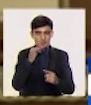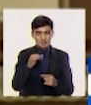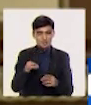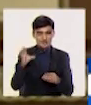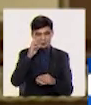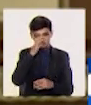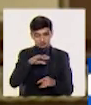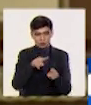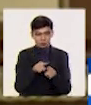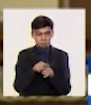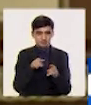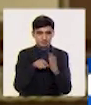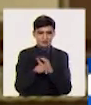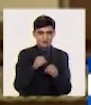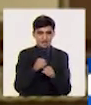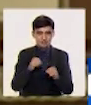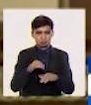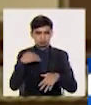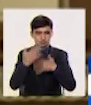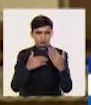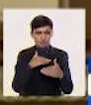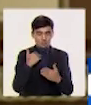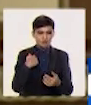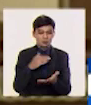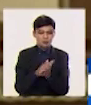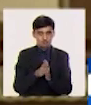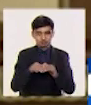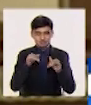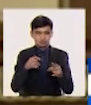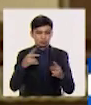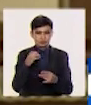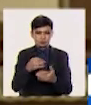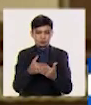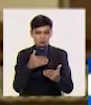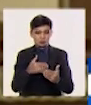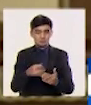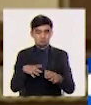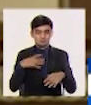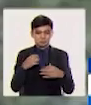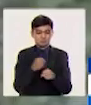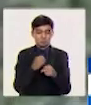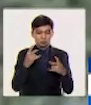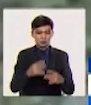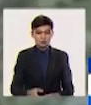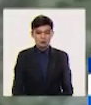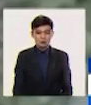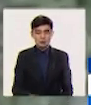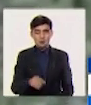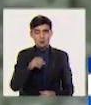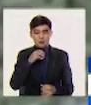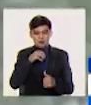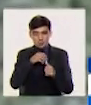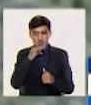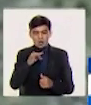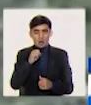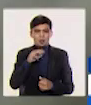халықаралық қауымдастық өкілдері өңірдегі жағдайды ушықтырудан сақтап, осындай қауіпті сценарийдің алдын алу үшін барын салуы керек. Әзербайджан мен Армения